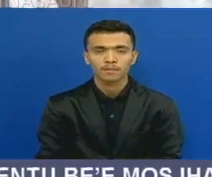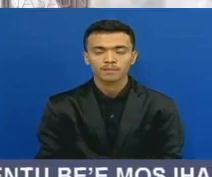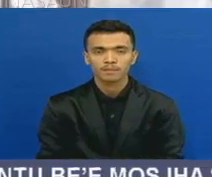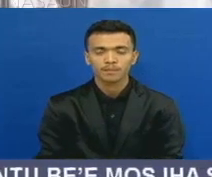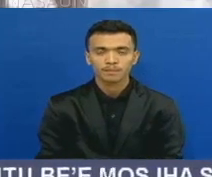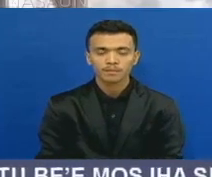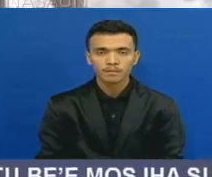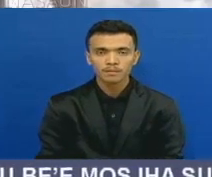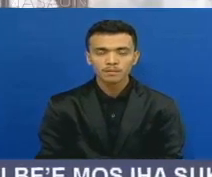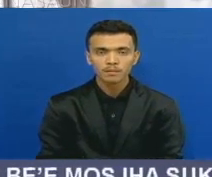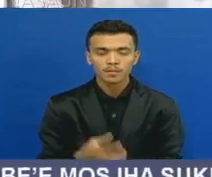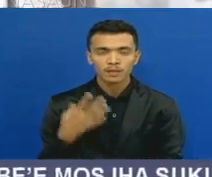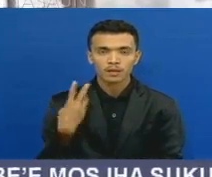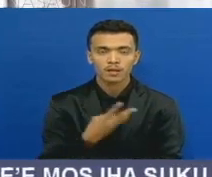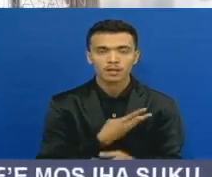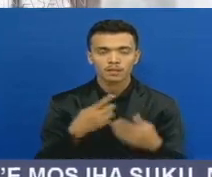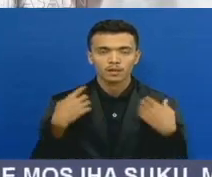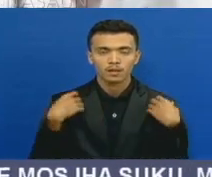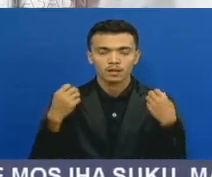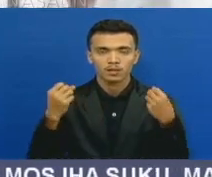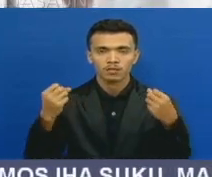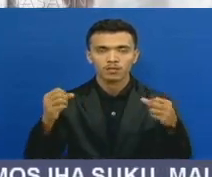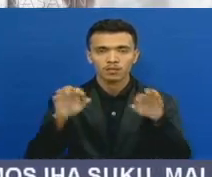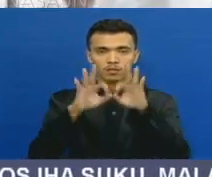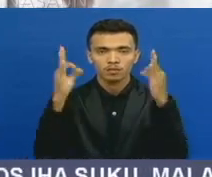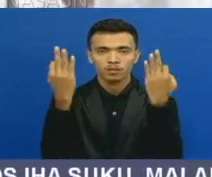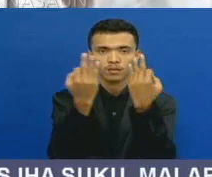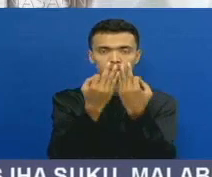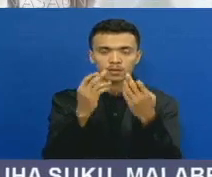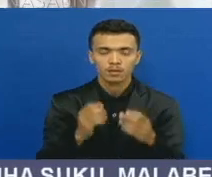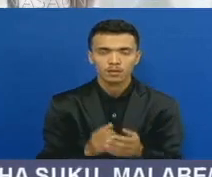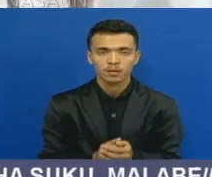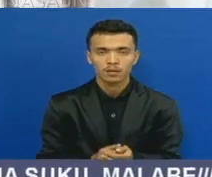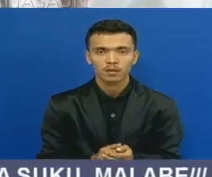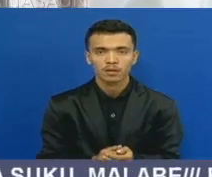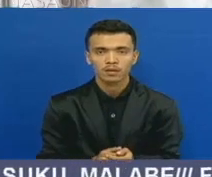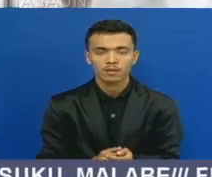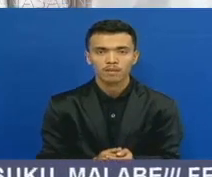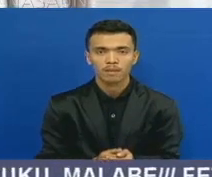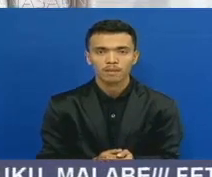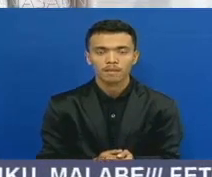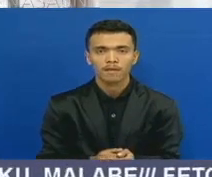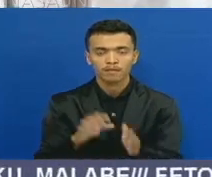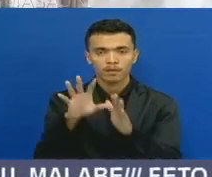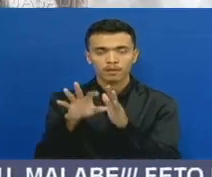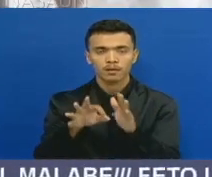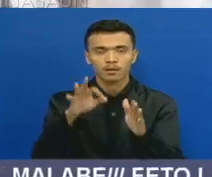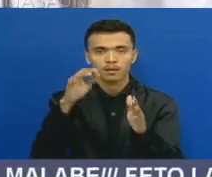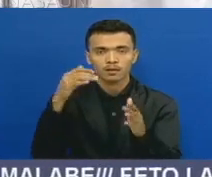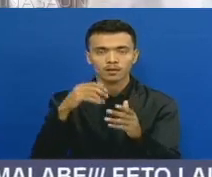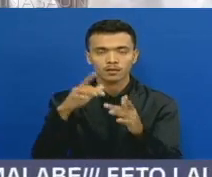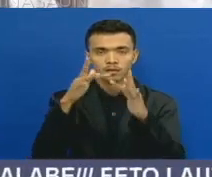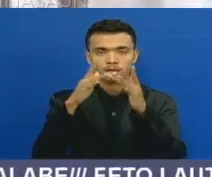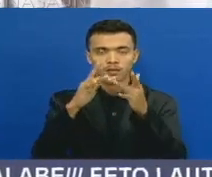dalam rumah ami sosa telefon ini be, ini biasa sok panih makar be, telefon ini bawa tem kampung hatan jaringan selai, telefon